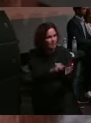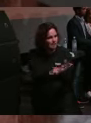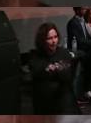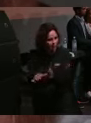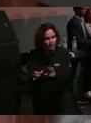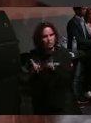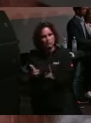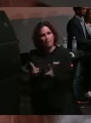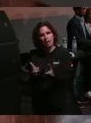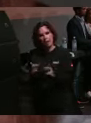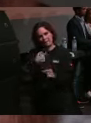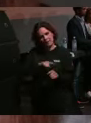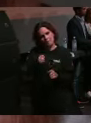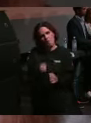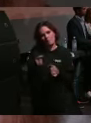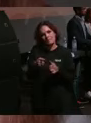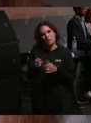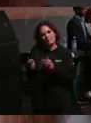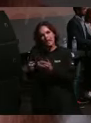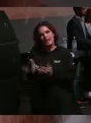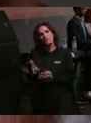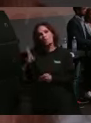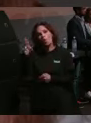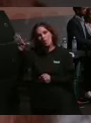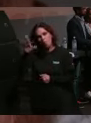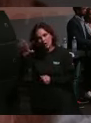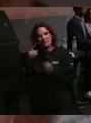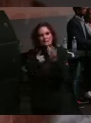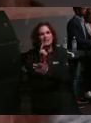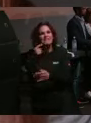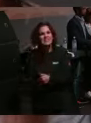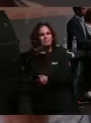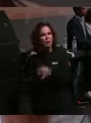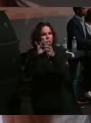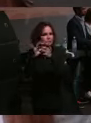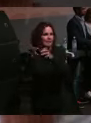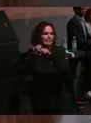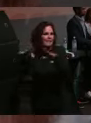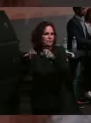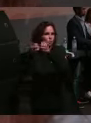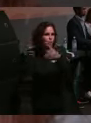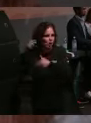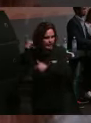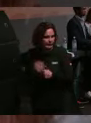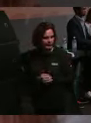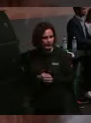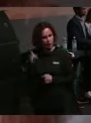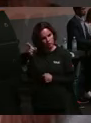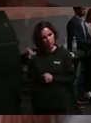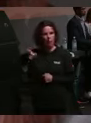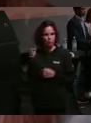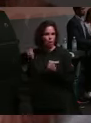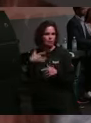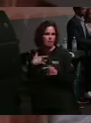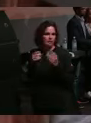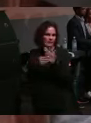med å prioritere nord, men særlig Finnmark, når det gjelder nettutbygging, og da energimyndighetene sine ressurser.